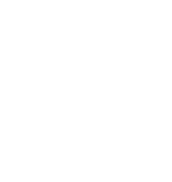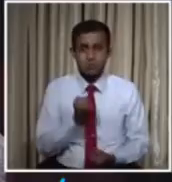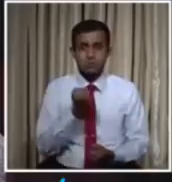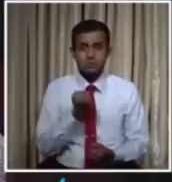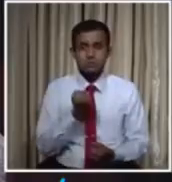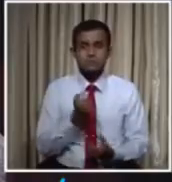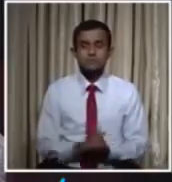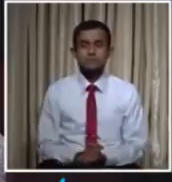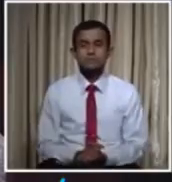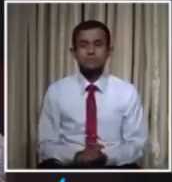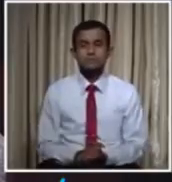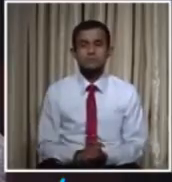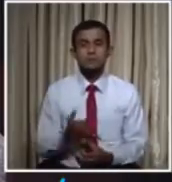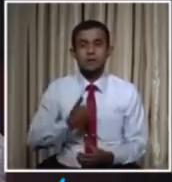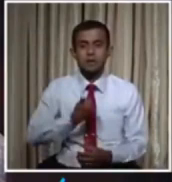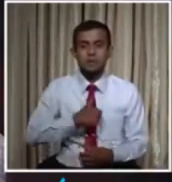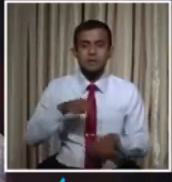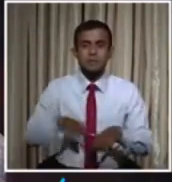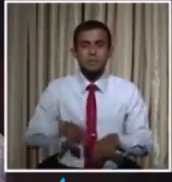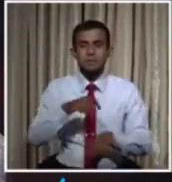ඕන. මං කැමති මේ අවස්ථාවේ